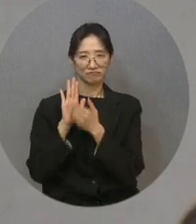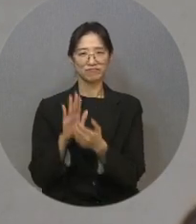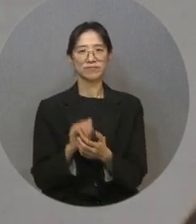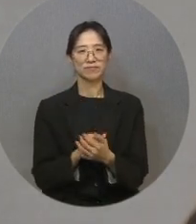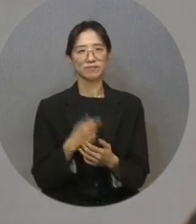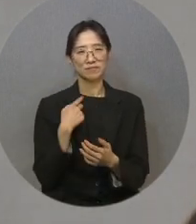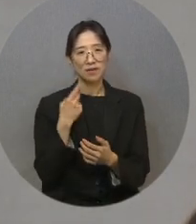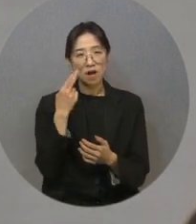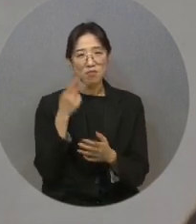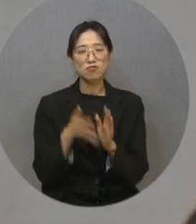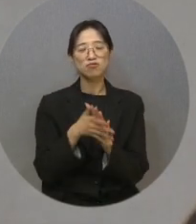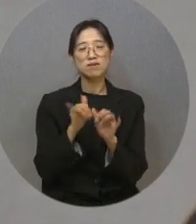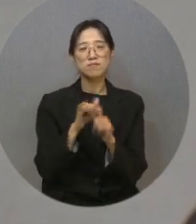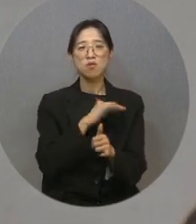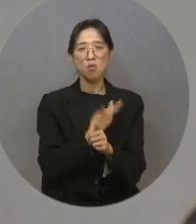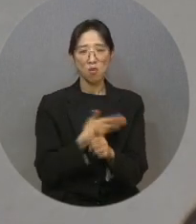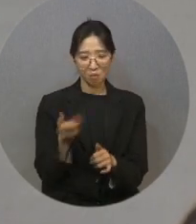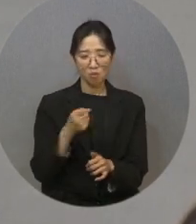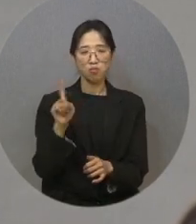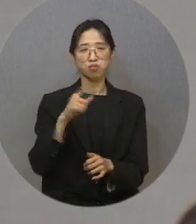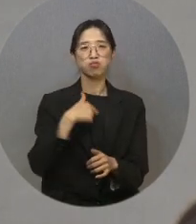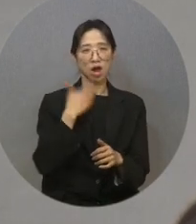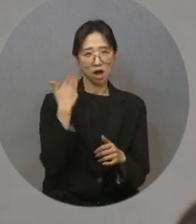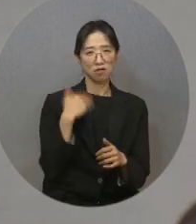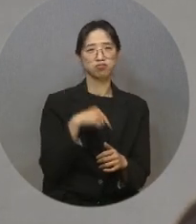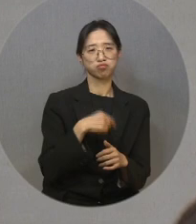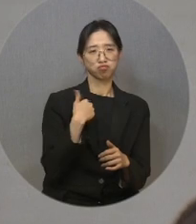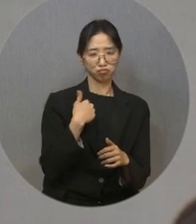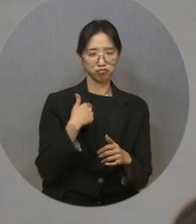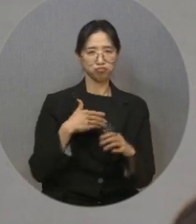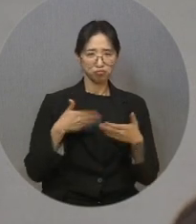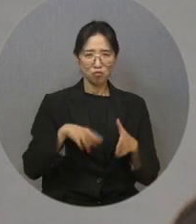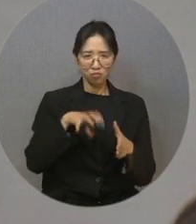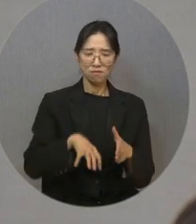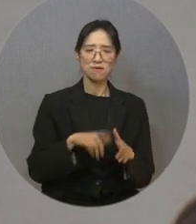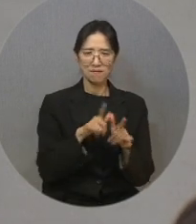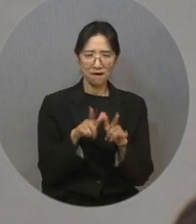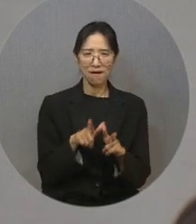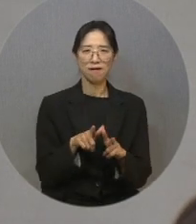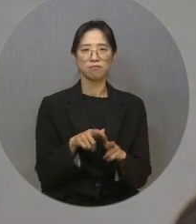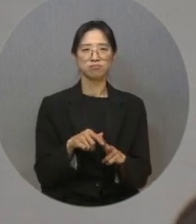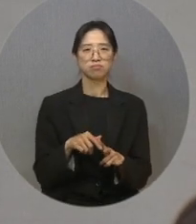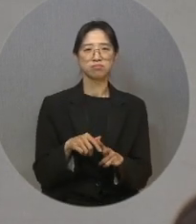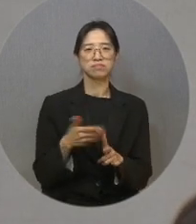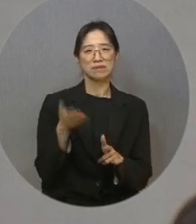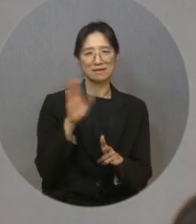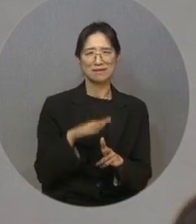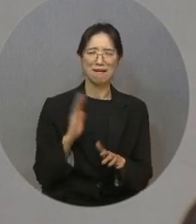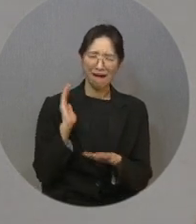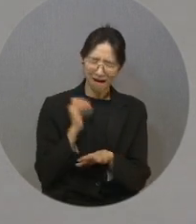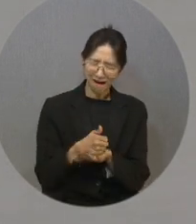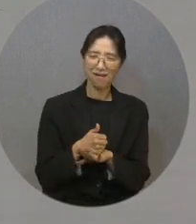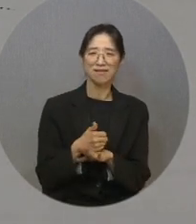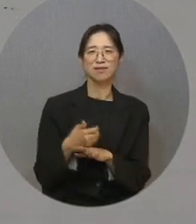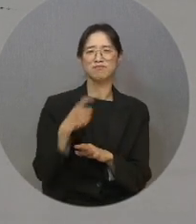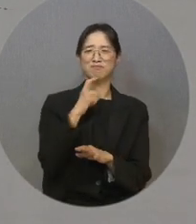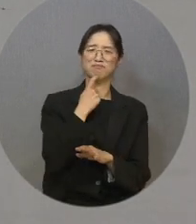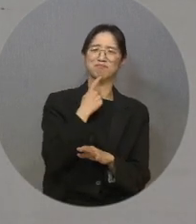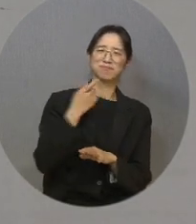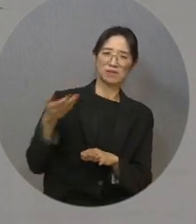내가 미국 시민권 받아서 뭐 하게. 나 한국 가서 살 건데. 우리 조국 가서 살 거야. 나 안 받아. 그런데요. 끝까지 와서